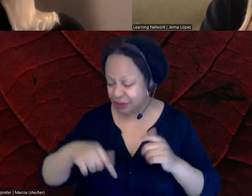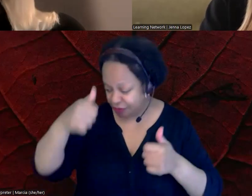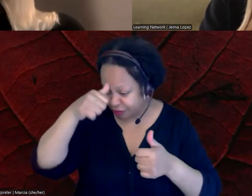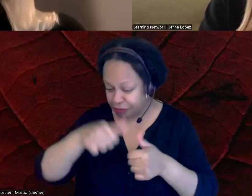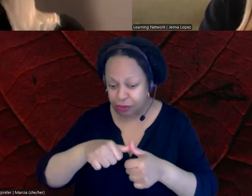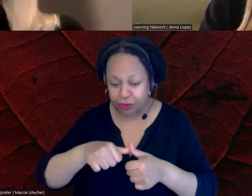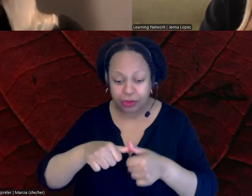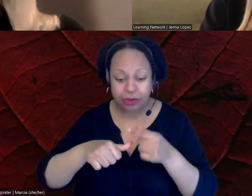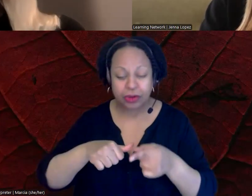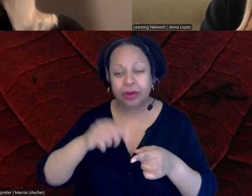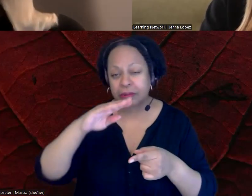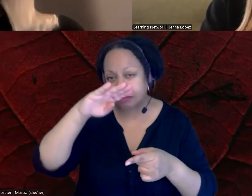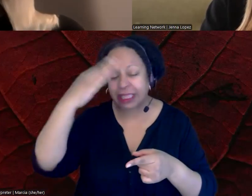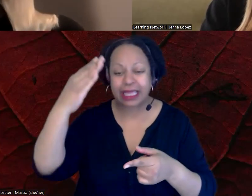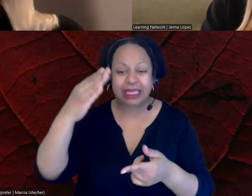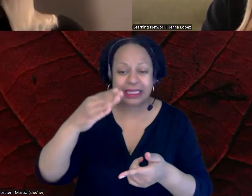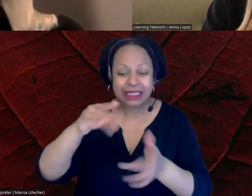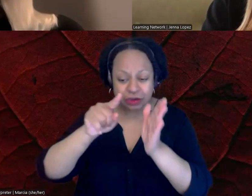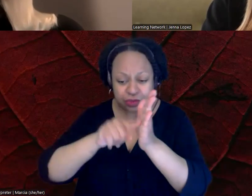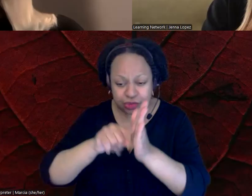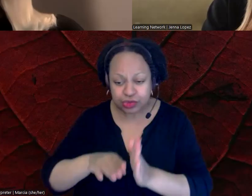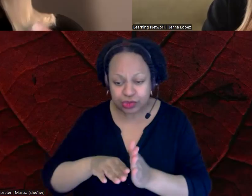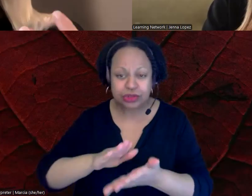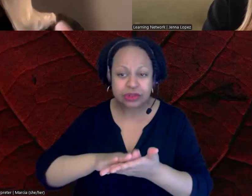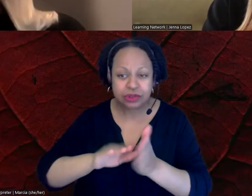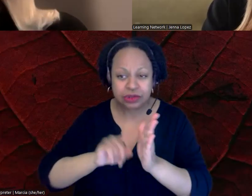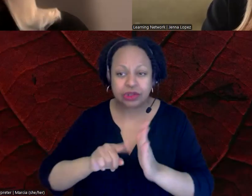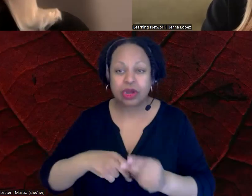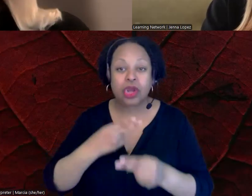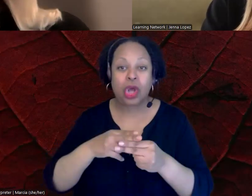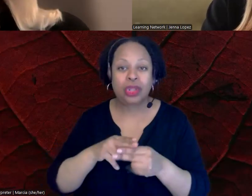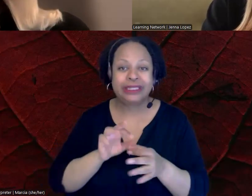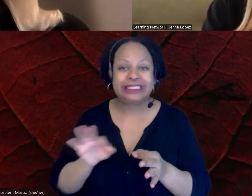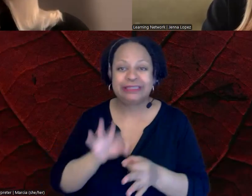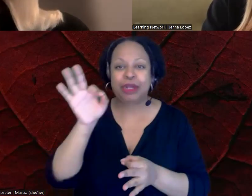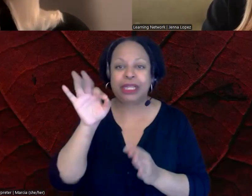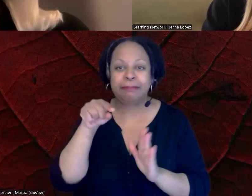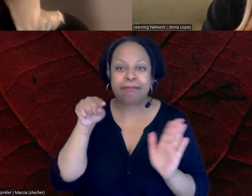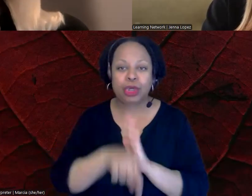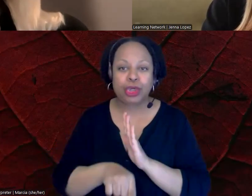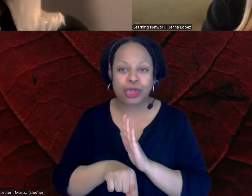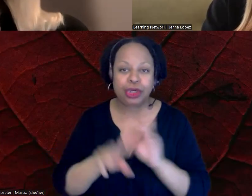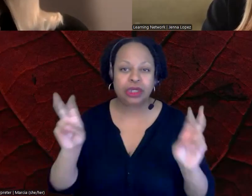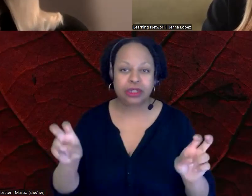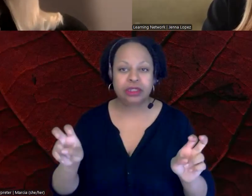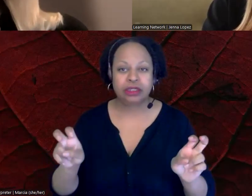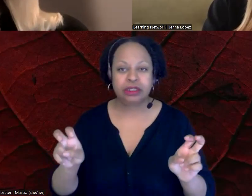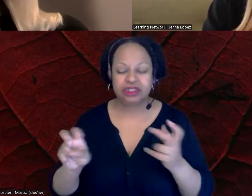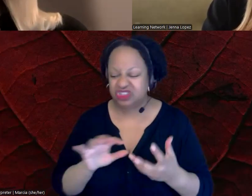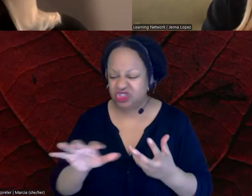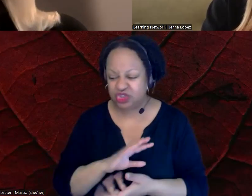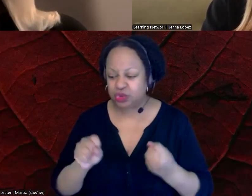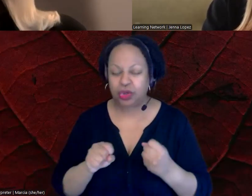Et justement, je ne me rappelle pas du professeur noir qui en avait parlé. Il parlait un petit peu de meurtre de